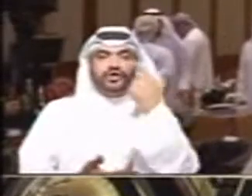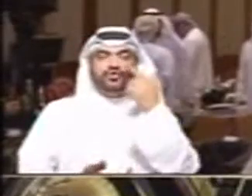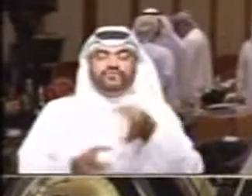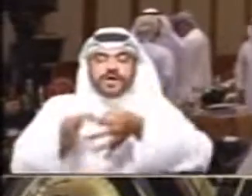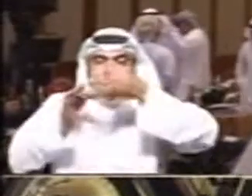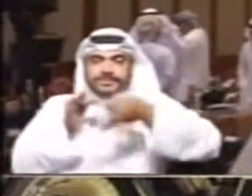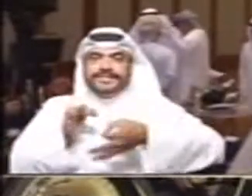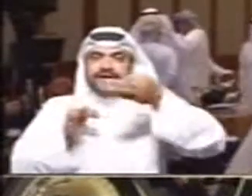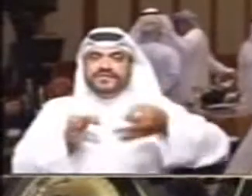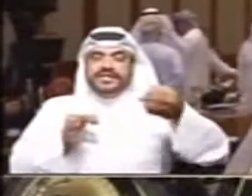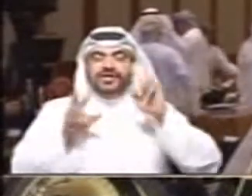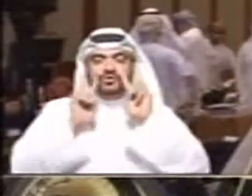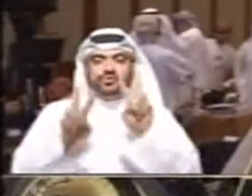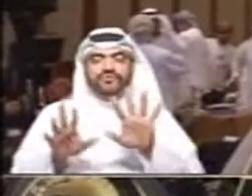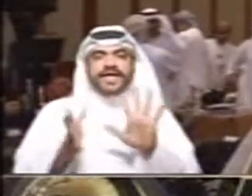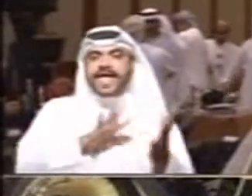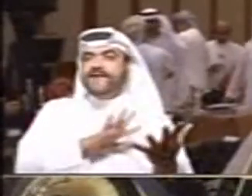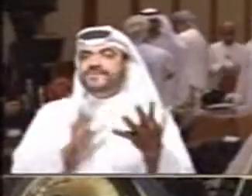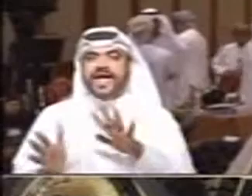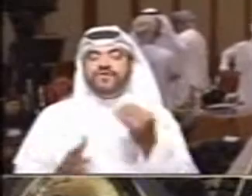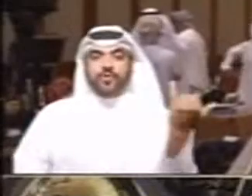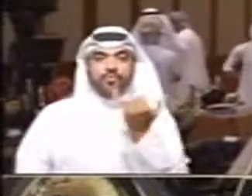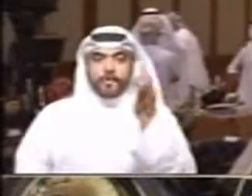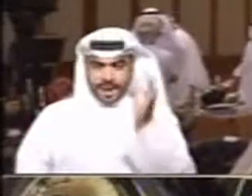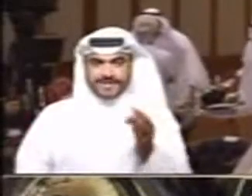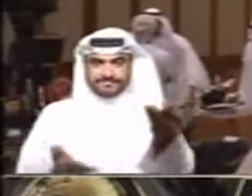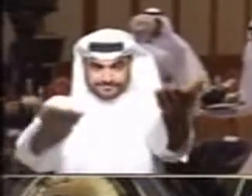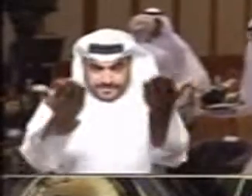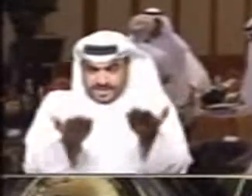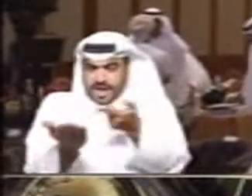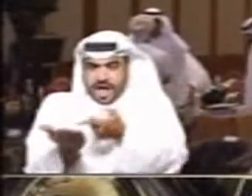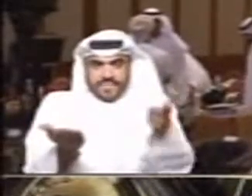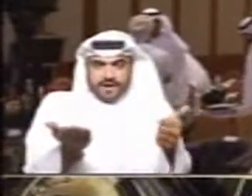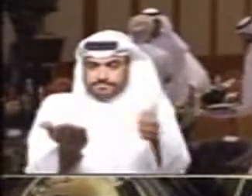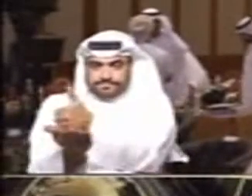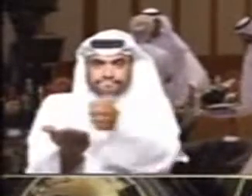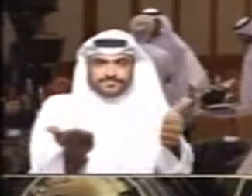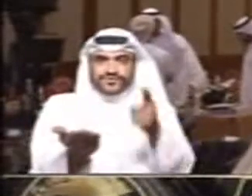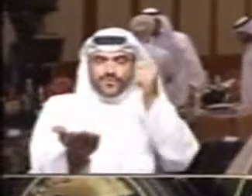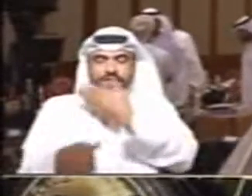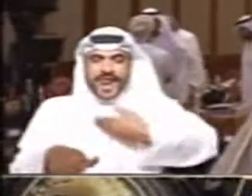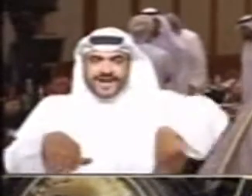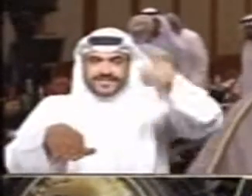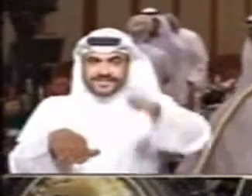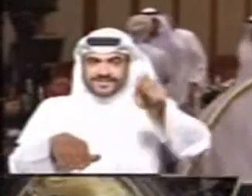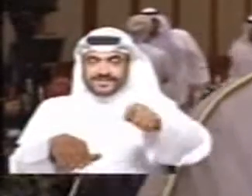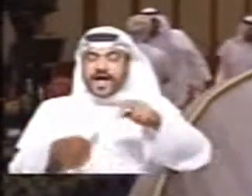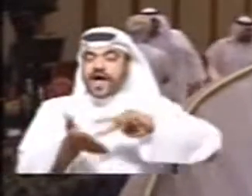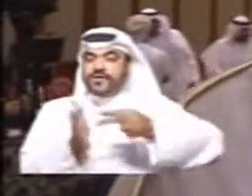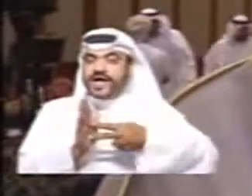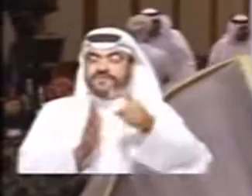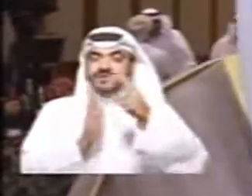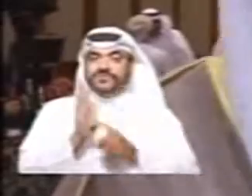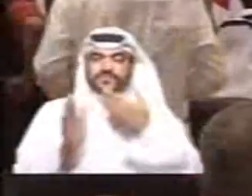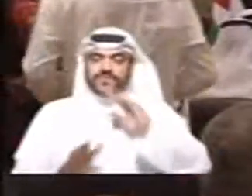تفصيلي من عدة محاور في هذا المؤتمر الملتقى، لا شك أنها سوف تخرج بتوصيات فاعلة لدعم هذه الوسيلة